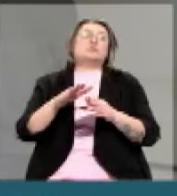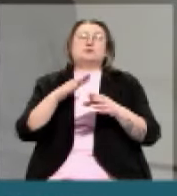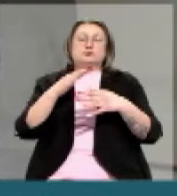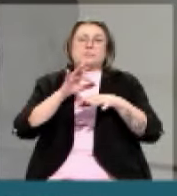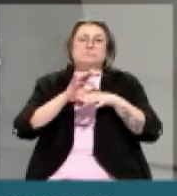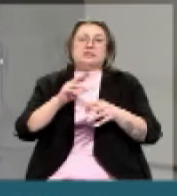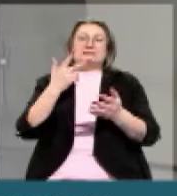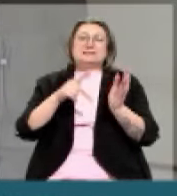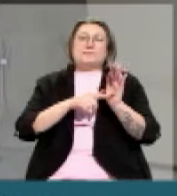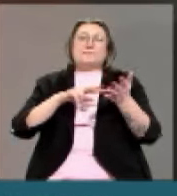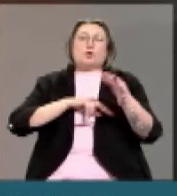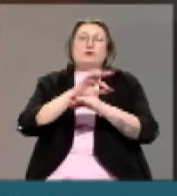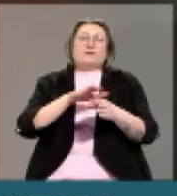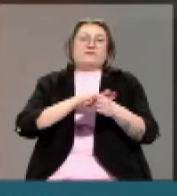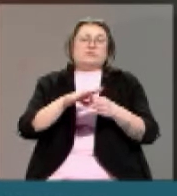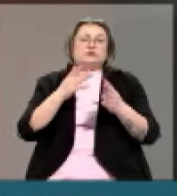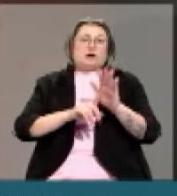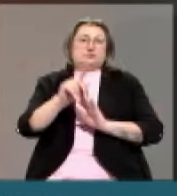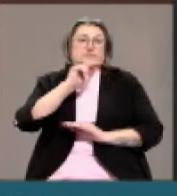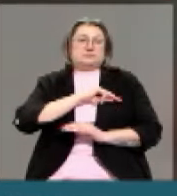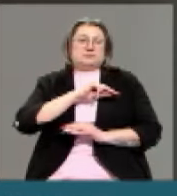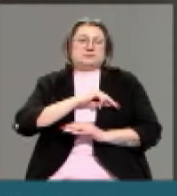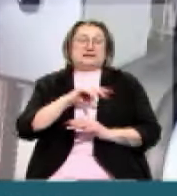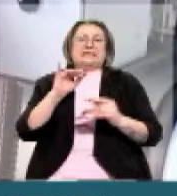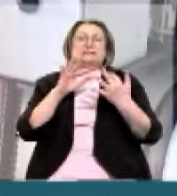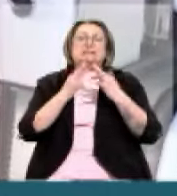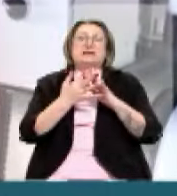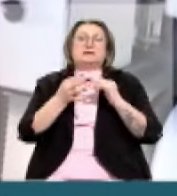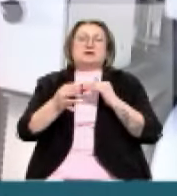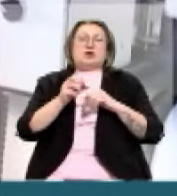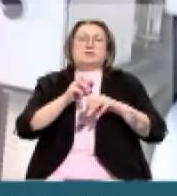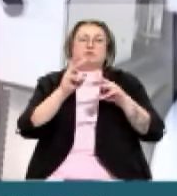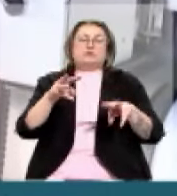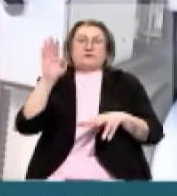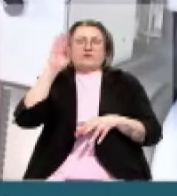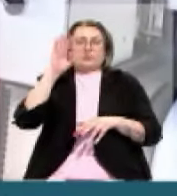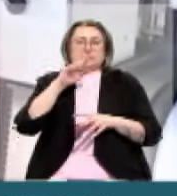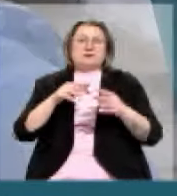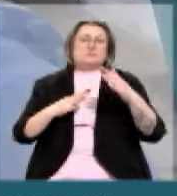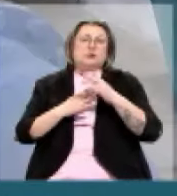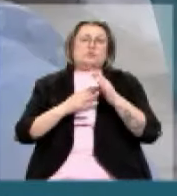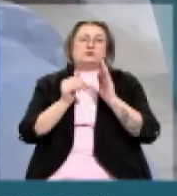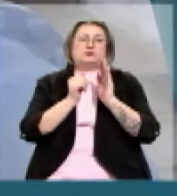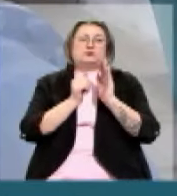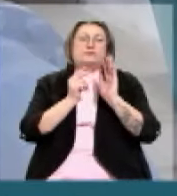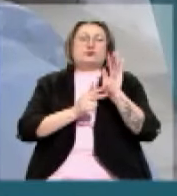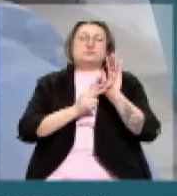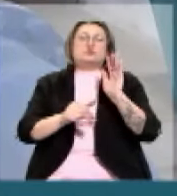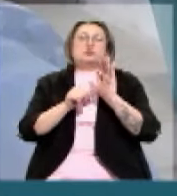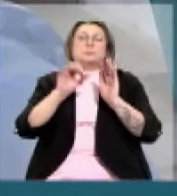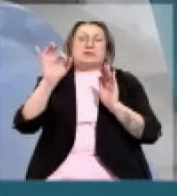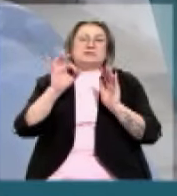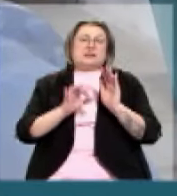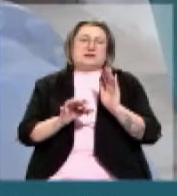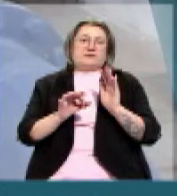21 миллиард теңге болатын 69 жоба қолға алынған. Бүгінде 37 жоба толықтай жүзеге асырылды. Нәтижесінде аймақ